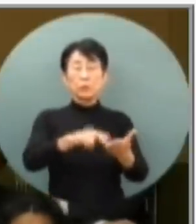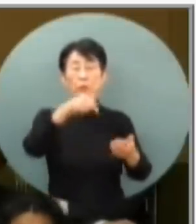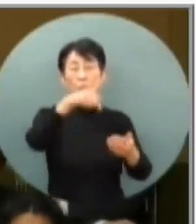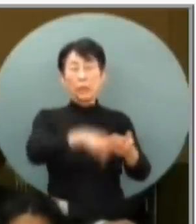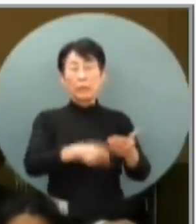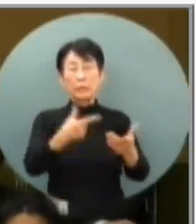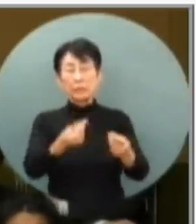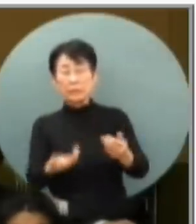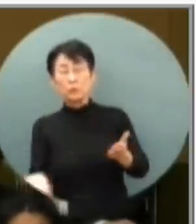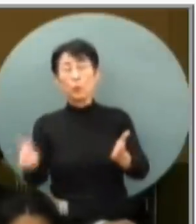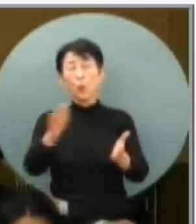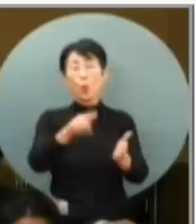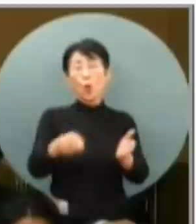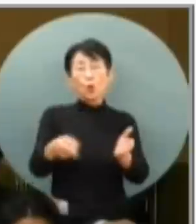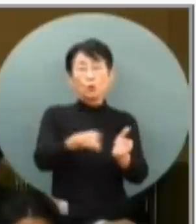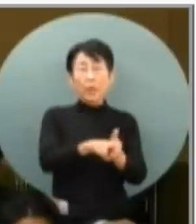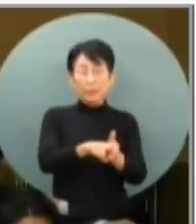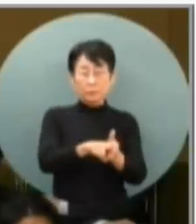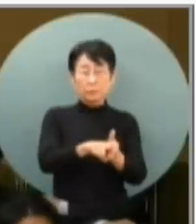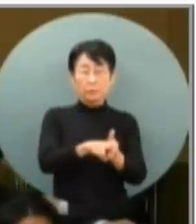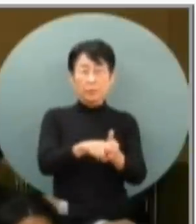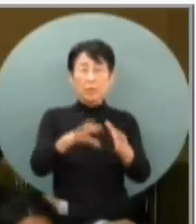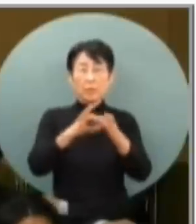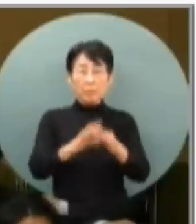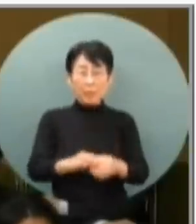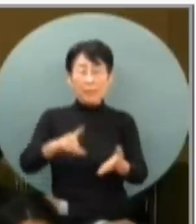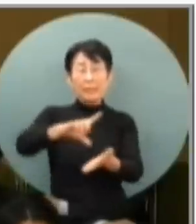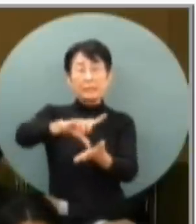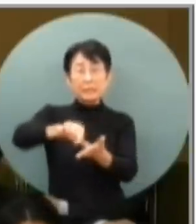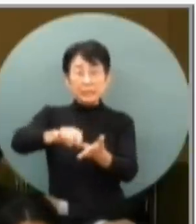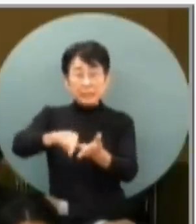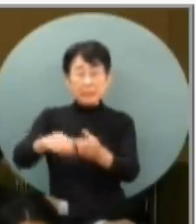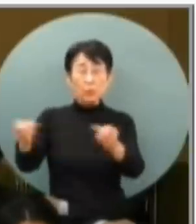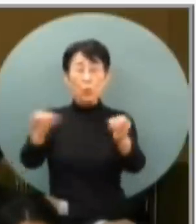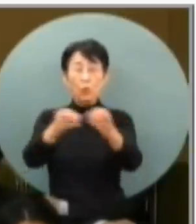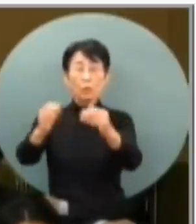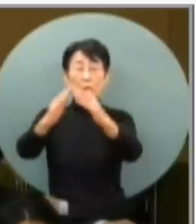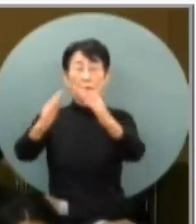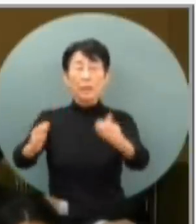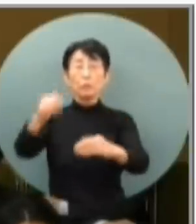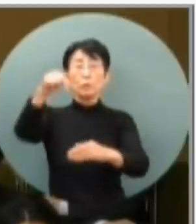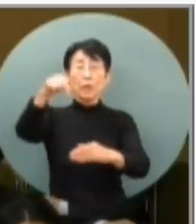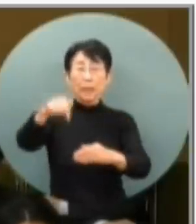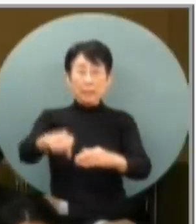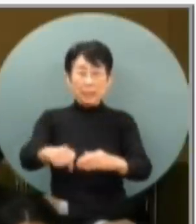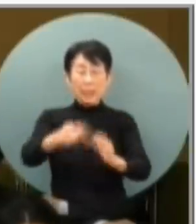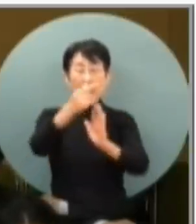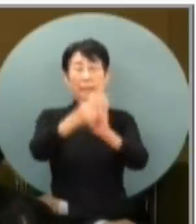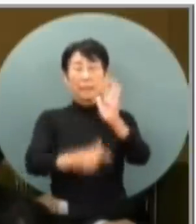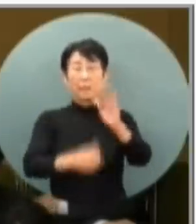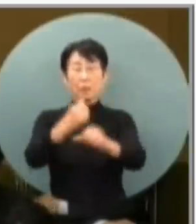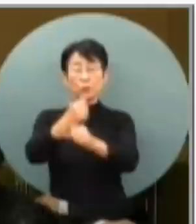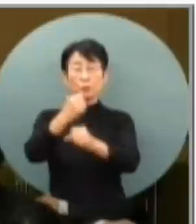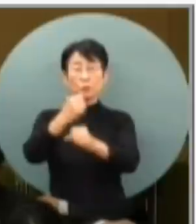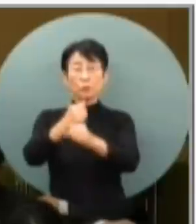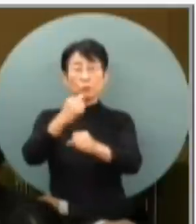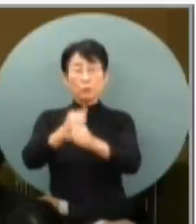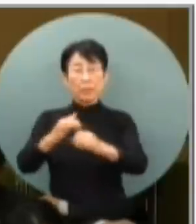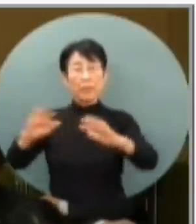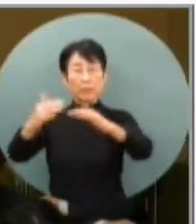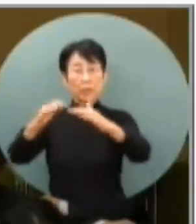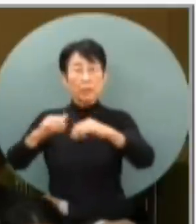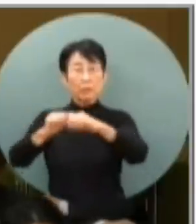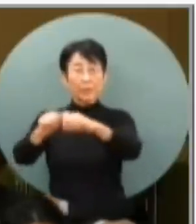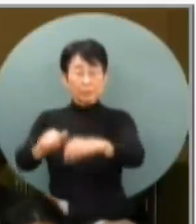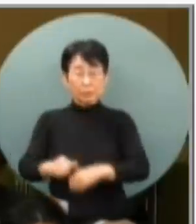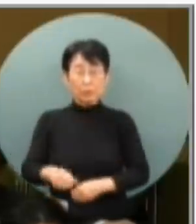こう盛り込んでいったり、地域の懇談会の中でテーマとして設けて議論したりというようなこと、これからこれは